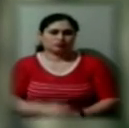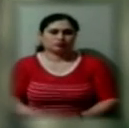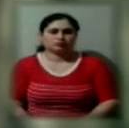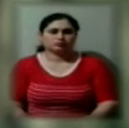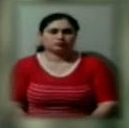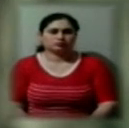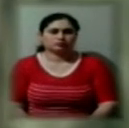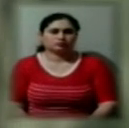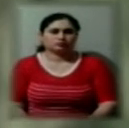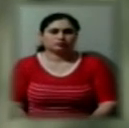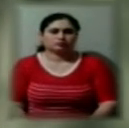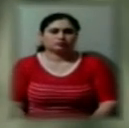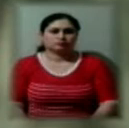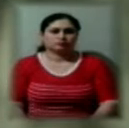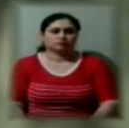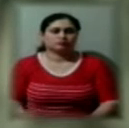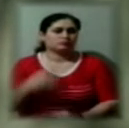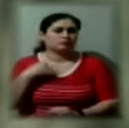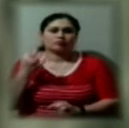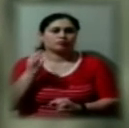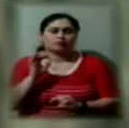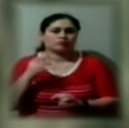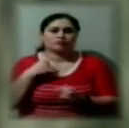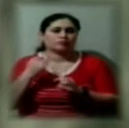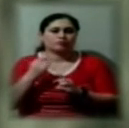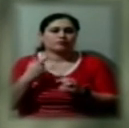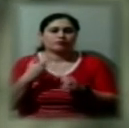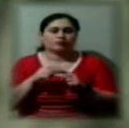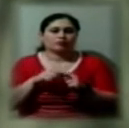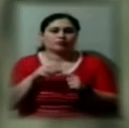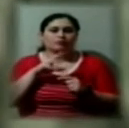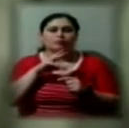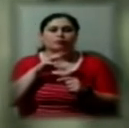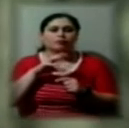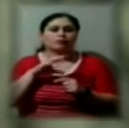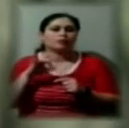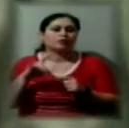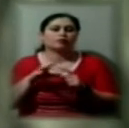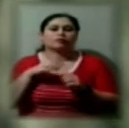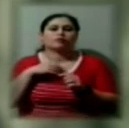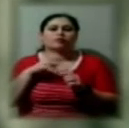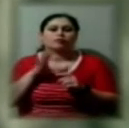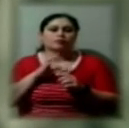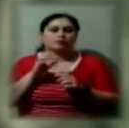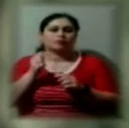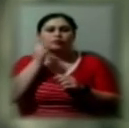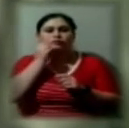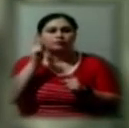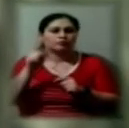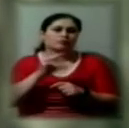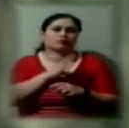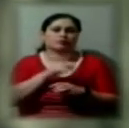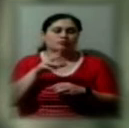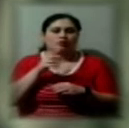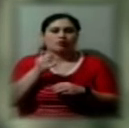Абсолютно никогда мы с ней, ну, даже мэр выступал, она ни на приемной у нас не было, ну, мы не общались с